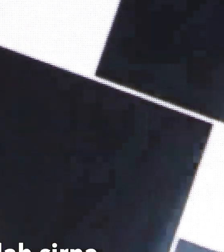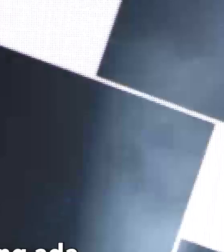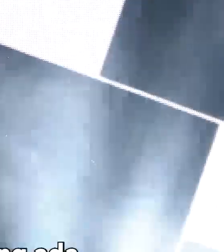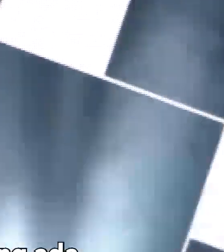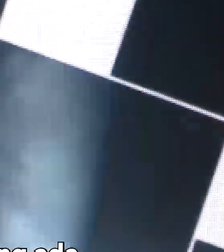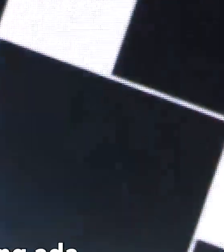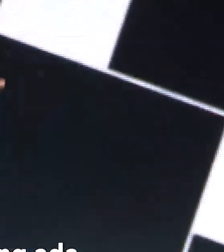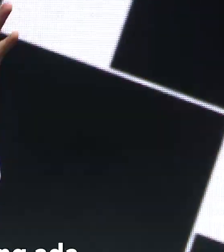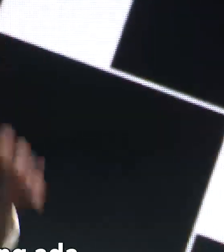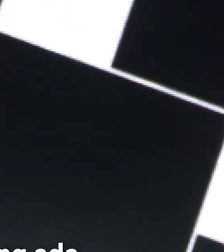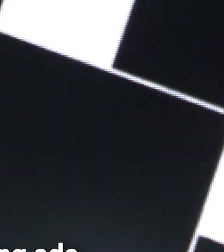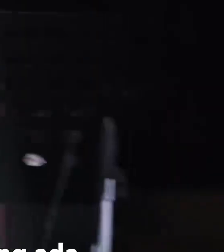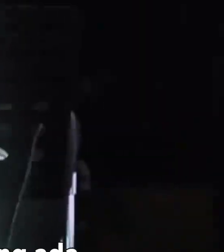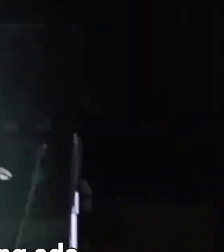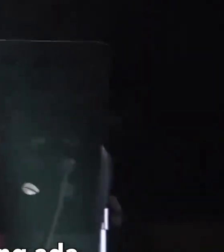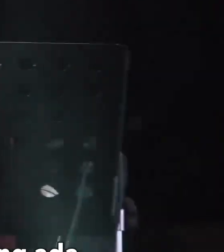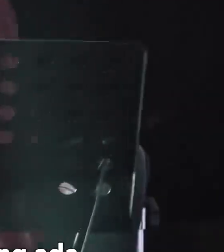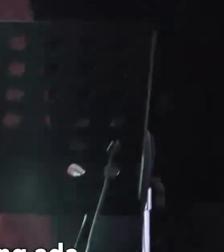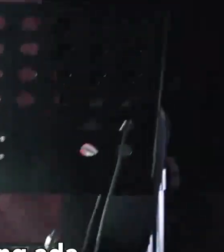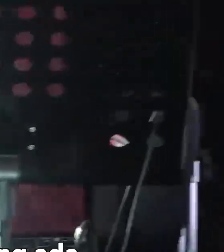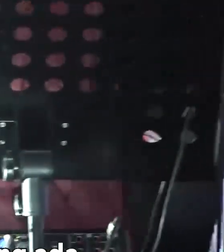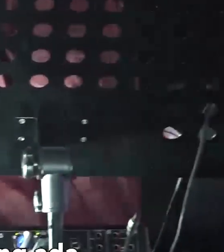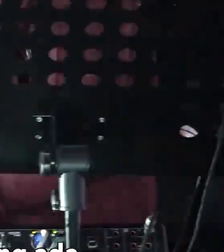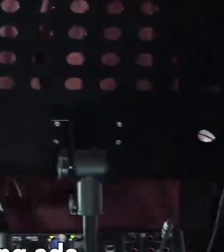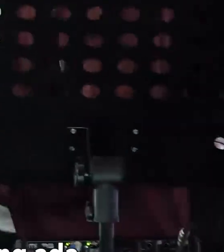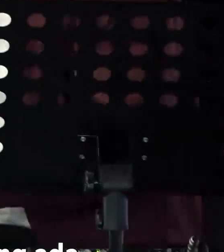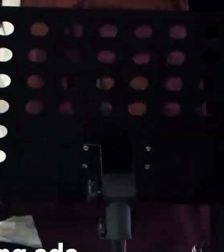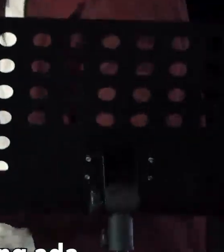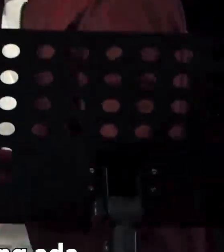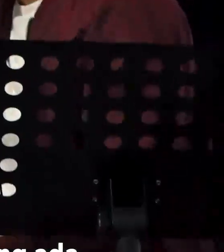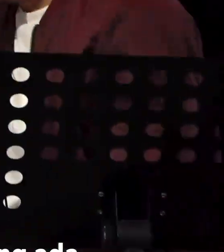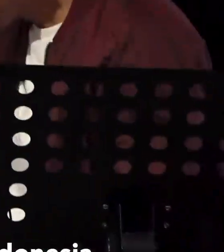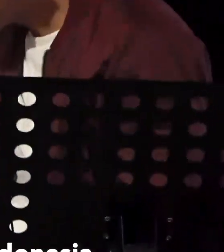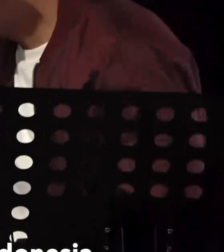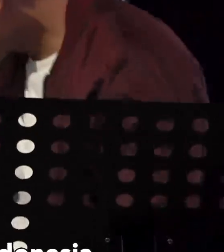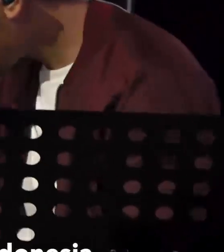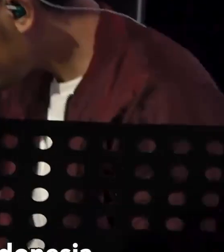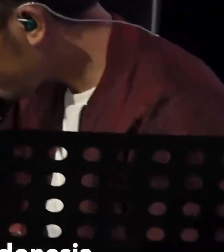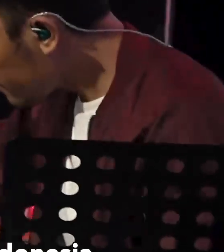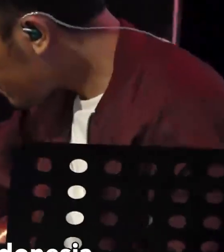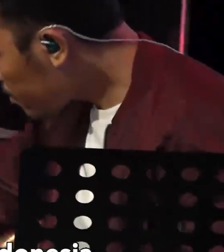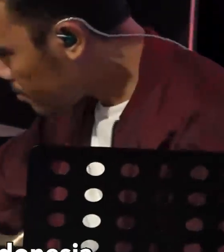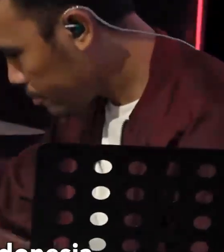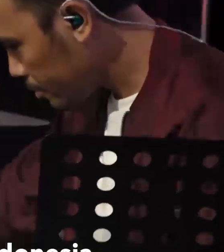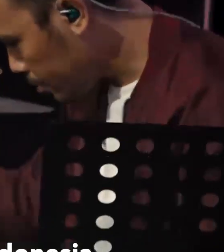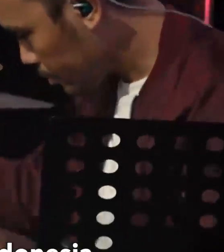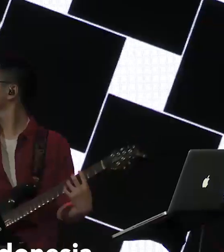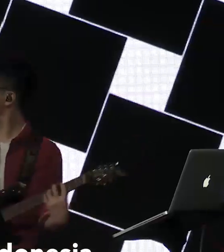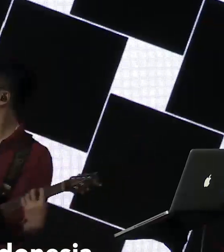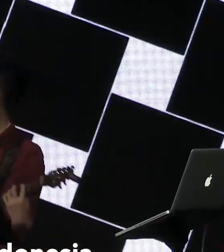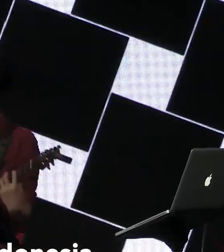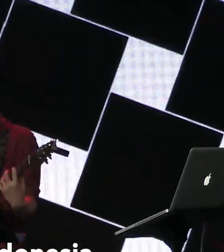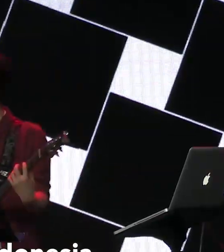sirna. Hancurkan kebencian yang ada, berbeda tetap kita